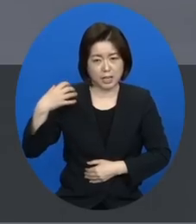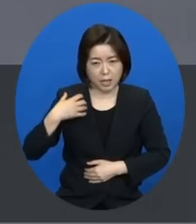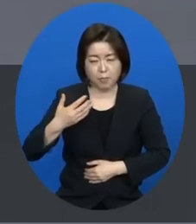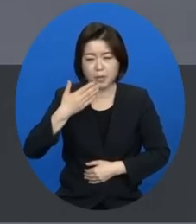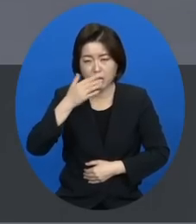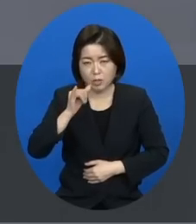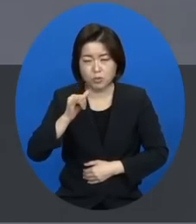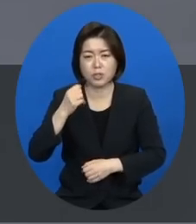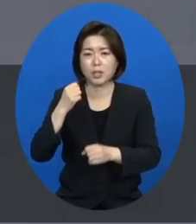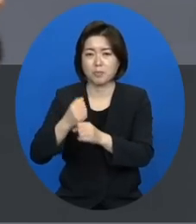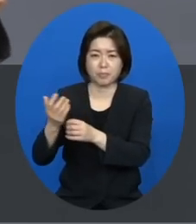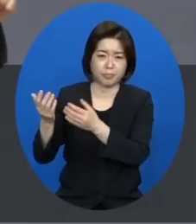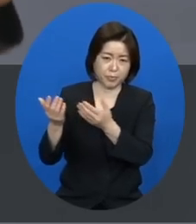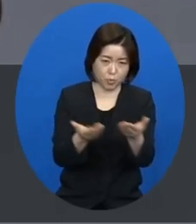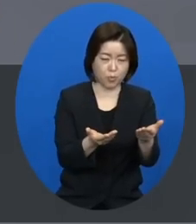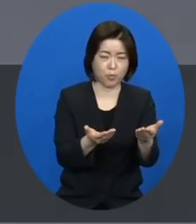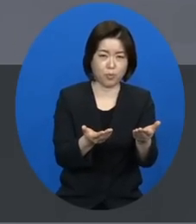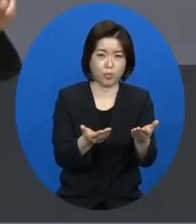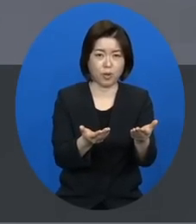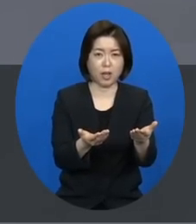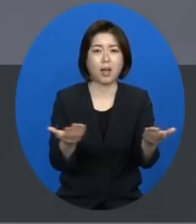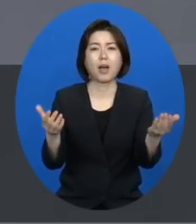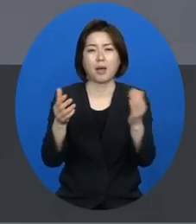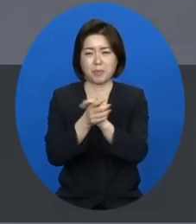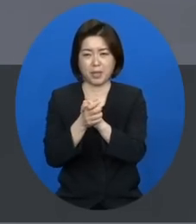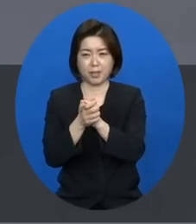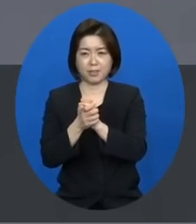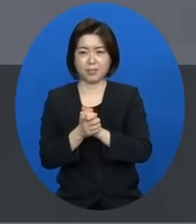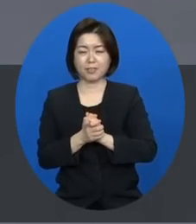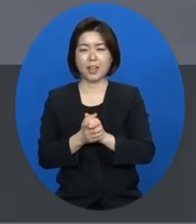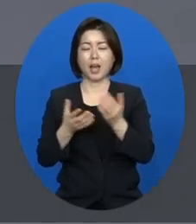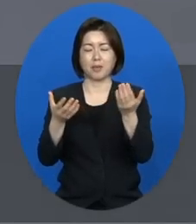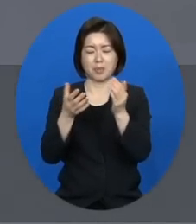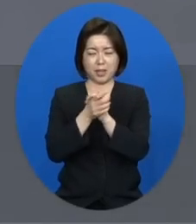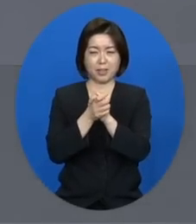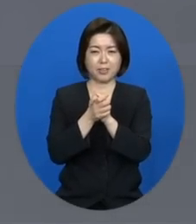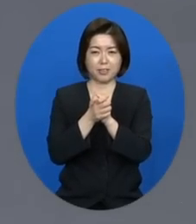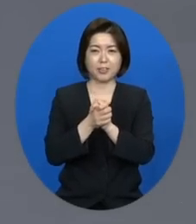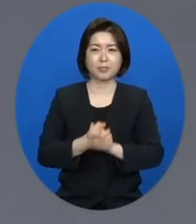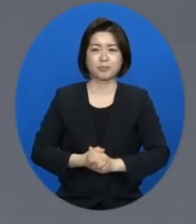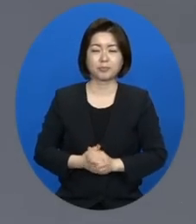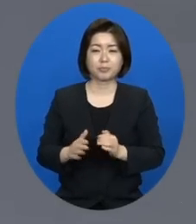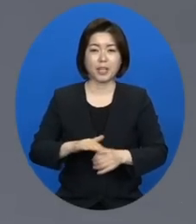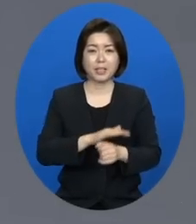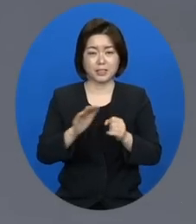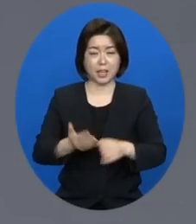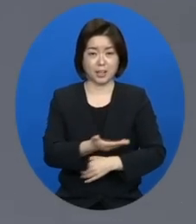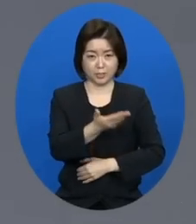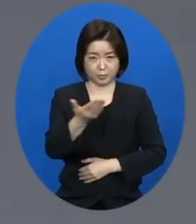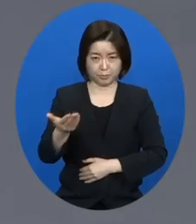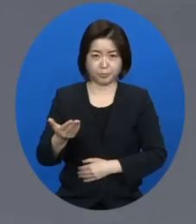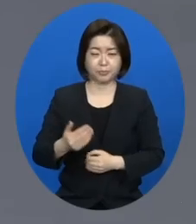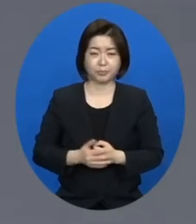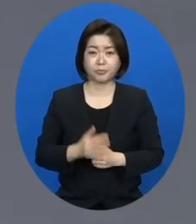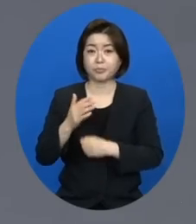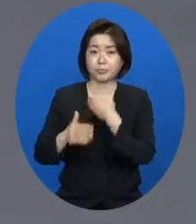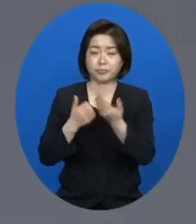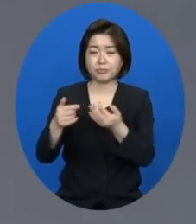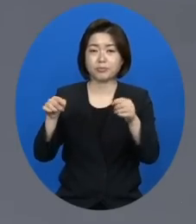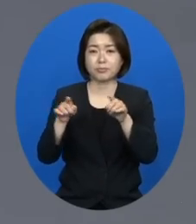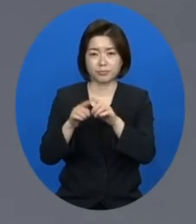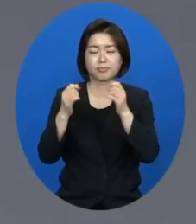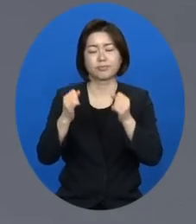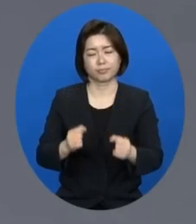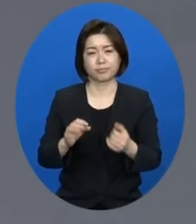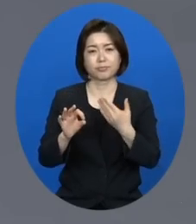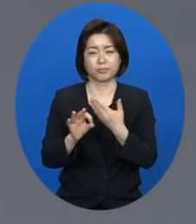감당하게 하시느니라. 아멘. 아멘. 사랑하는 여러분, 하나님이 함께